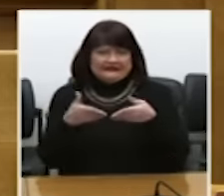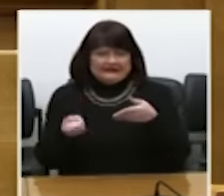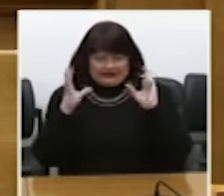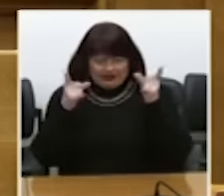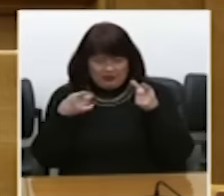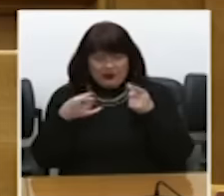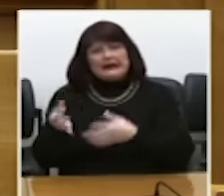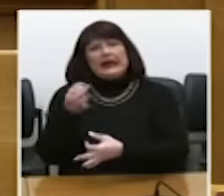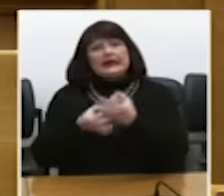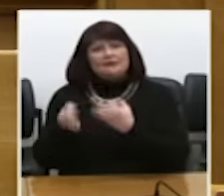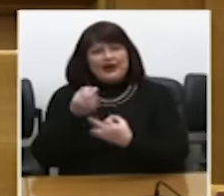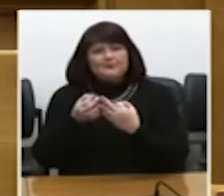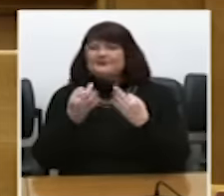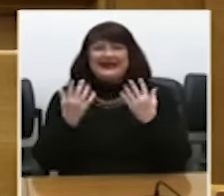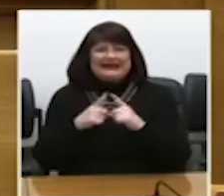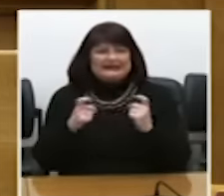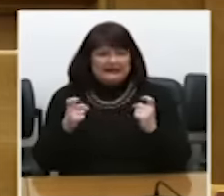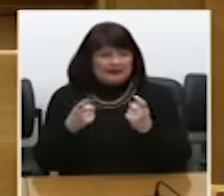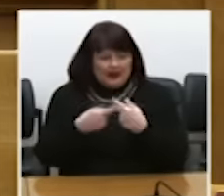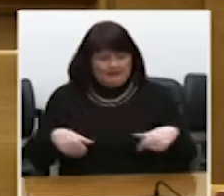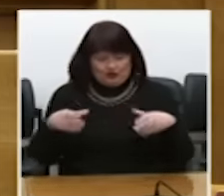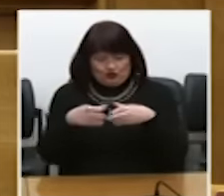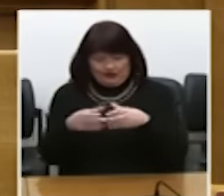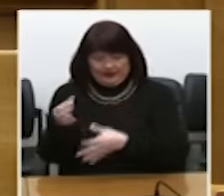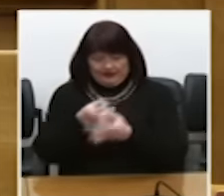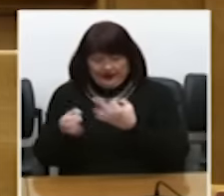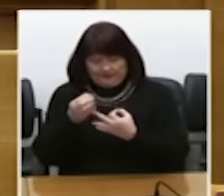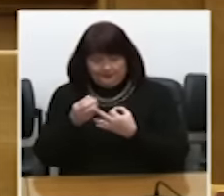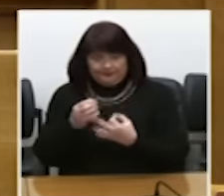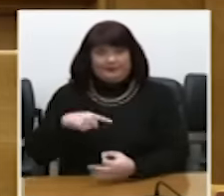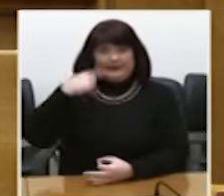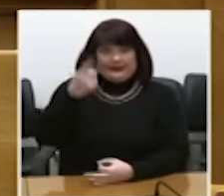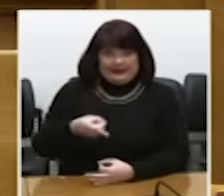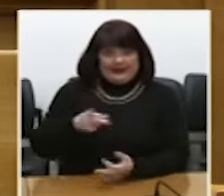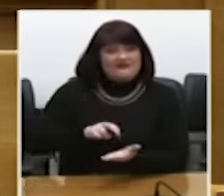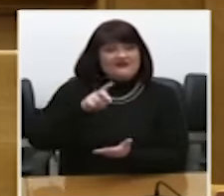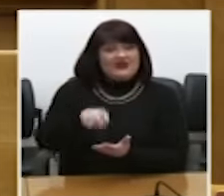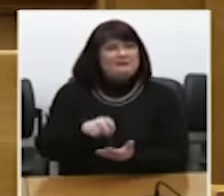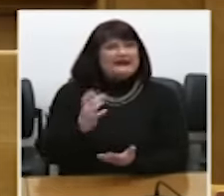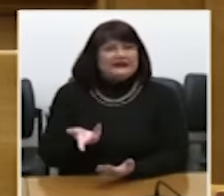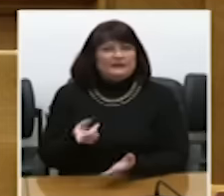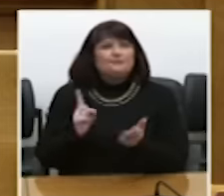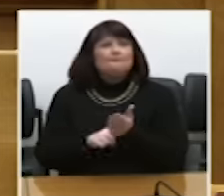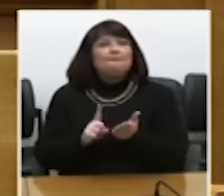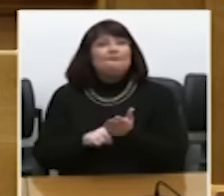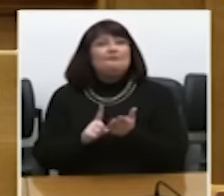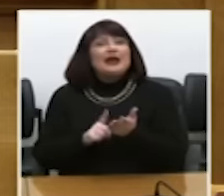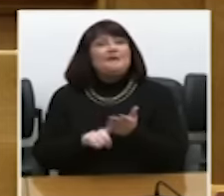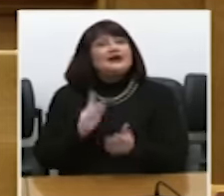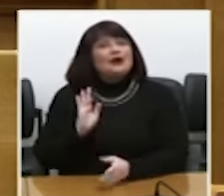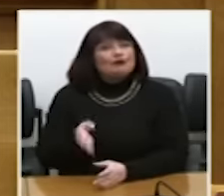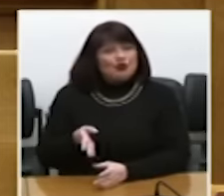Δημοκρατίας να λέει στην Επιτροπή ότι το επόμενο βήμα πρέπει να είναι η δυνατότητα